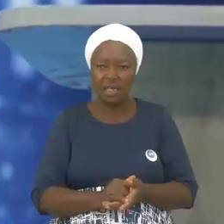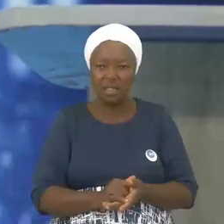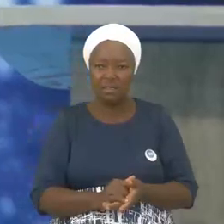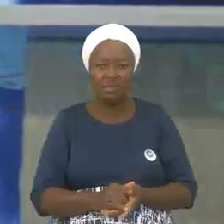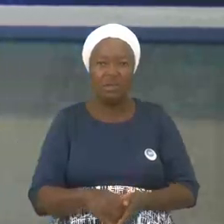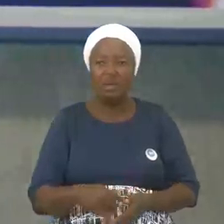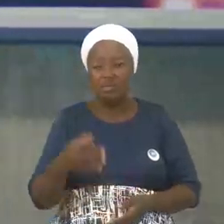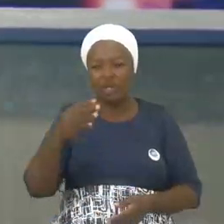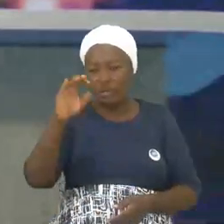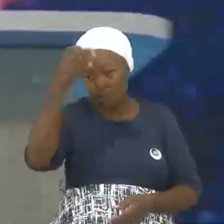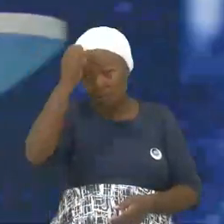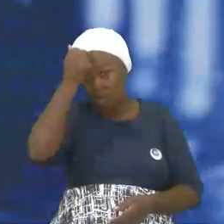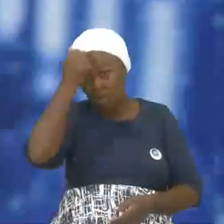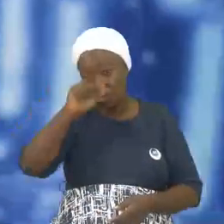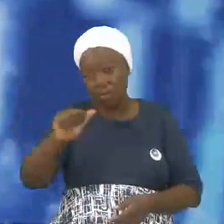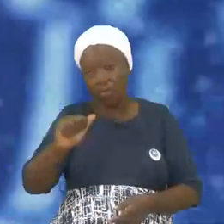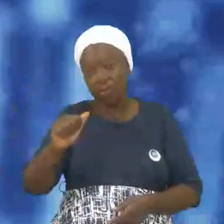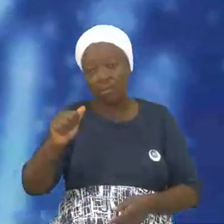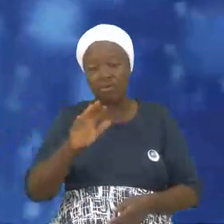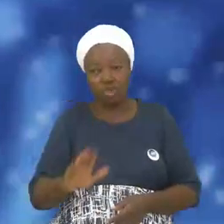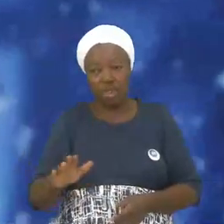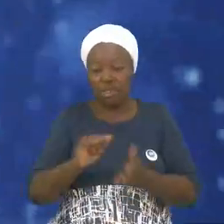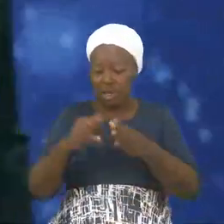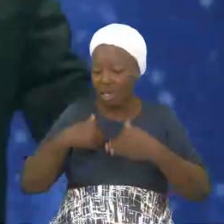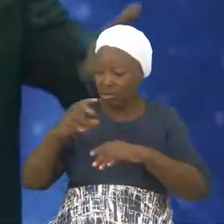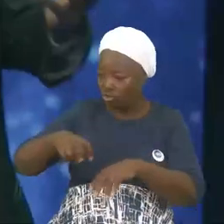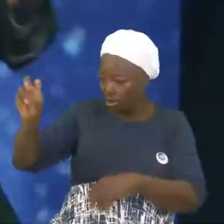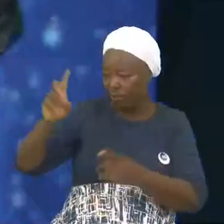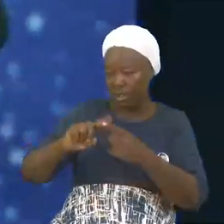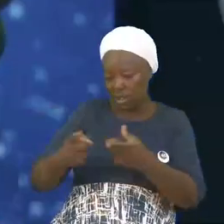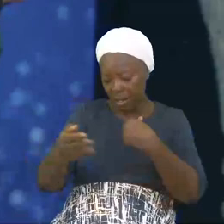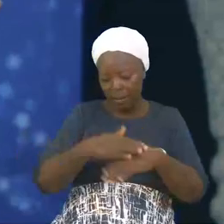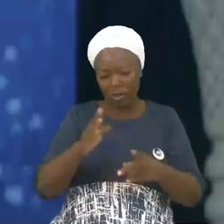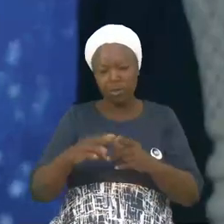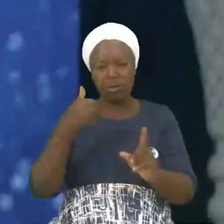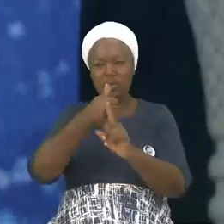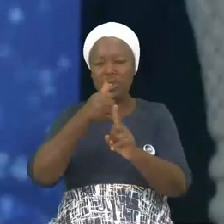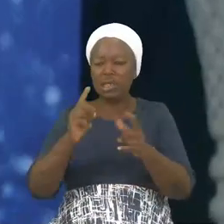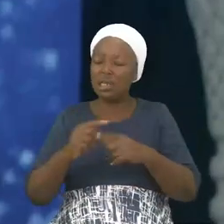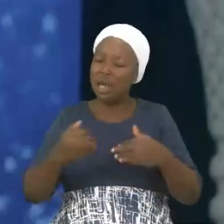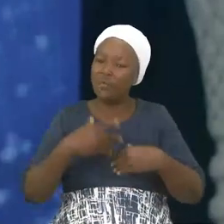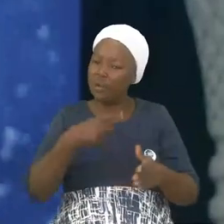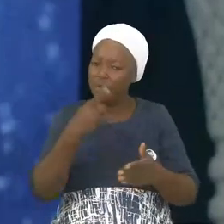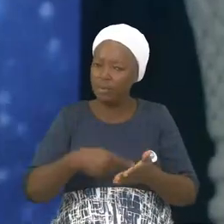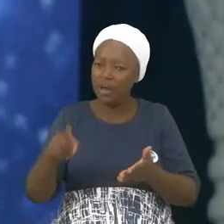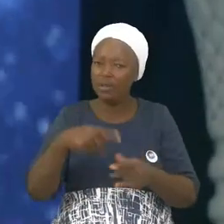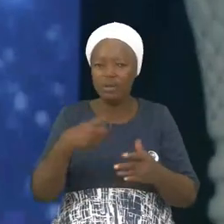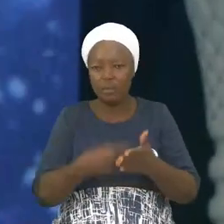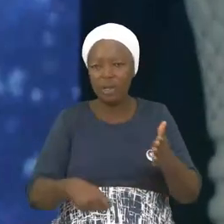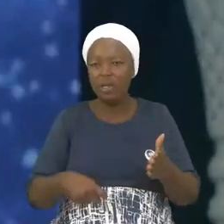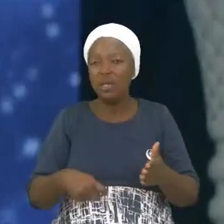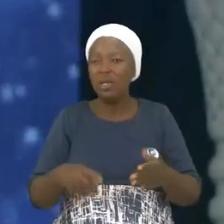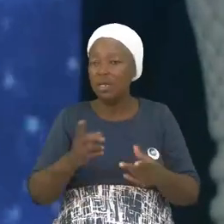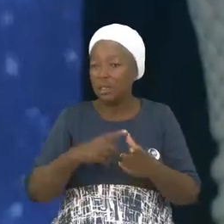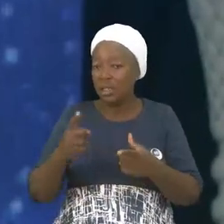le fils prodigue. Le fils prodigue était dans le pays lointain. Maintenant, il est rentré en lui-même. Et